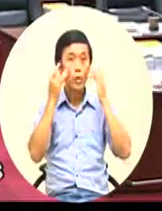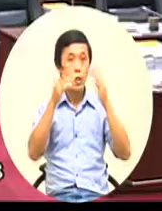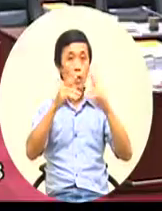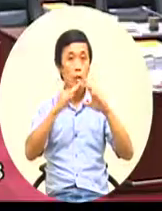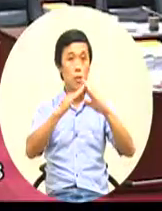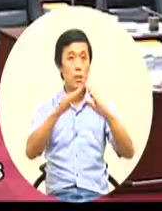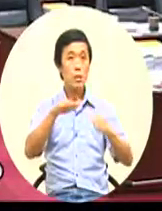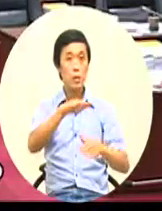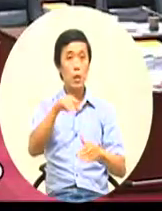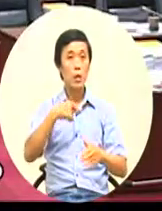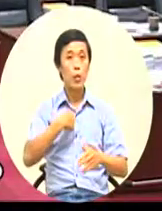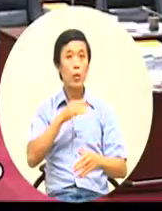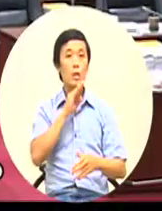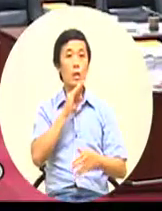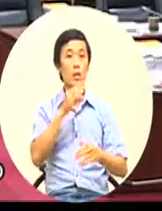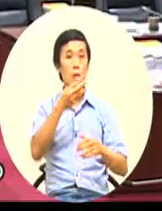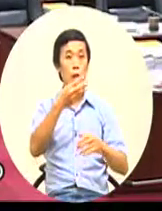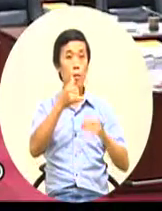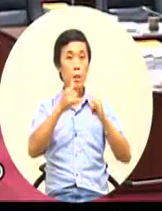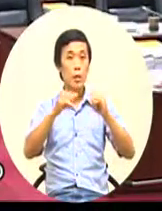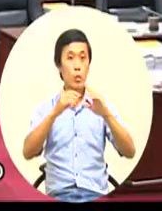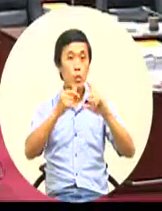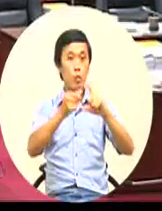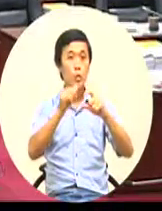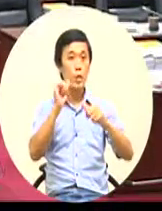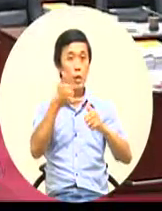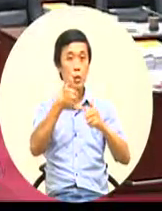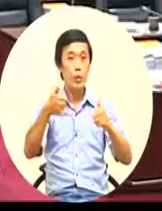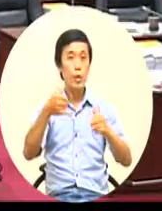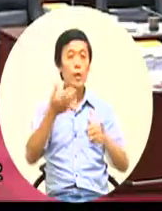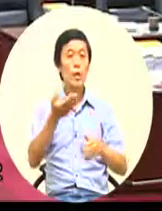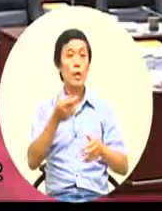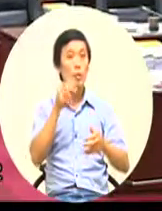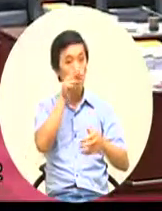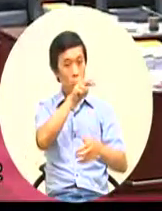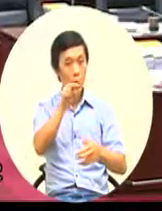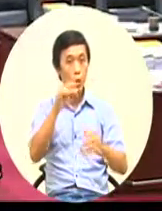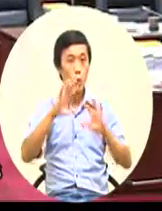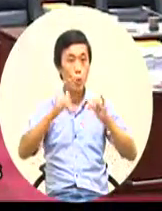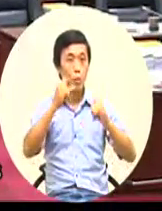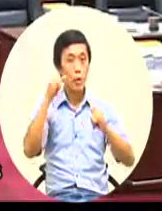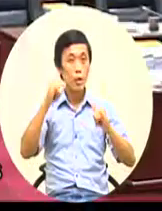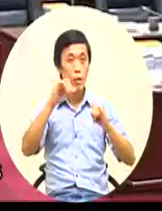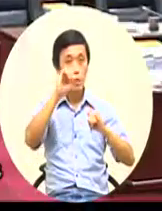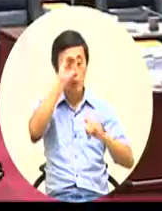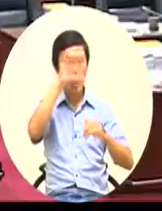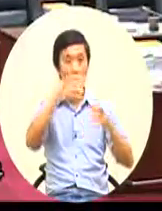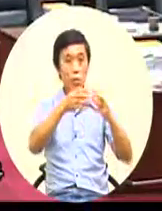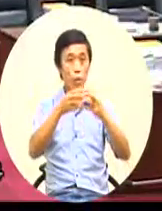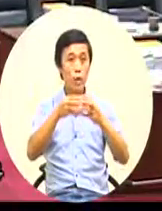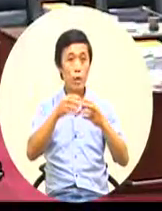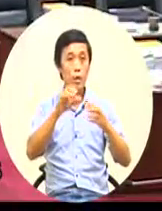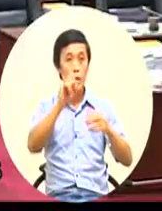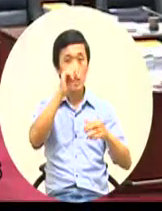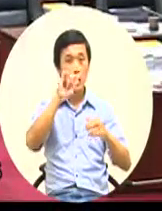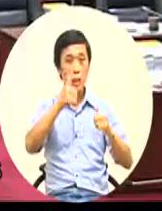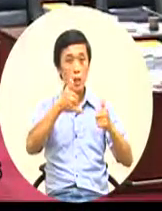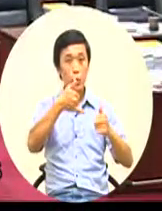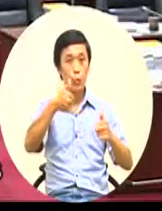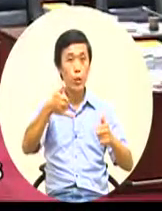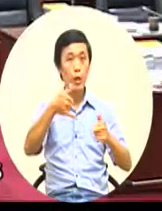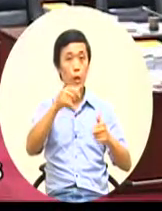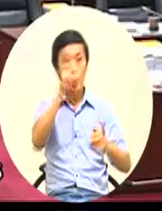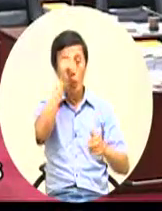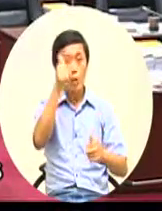谢。我是在地三民区的议员，他都让咱看到国民党的议员黄柏麟，他明明就在